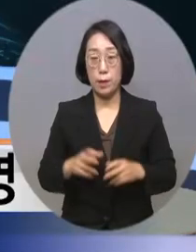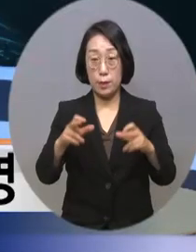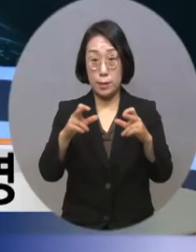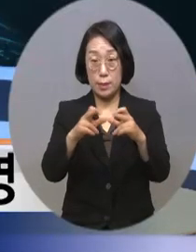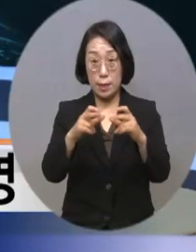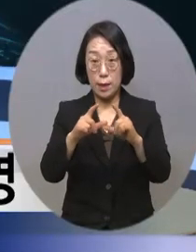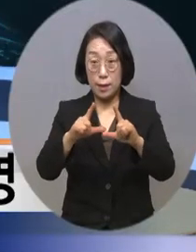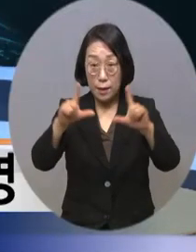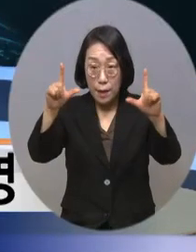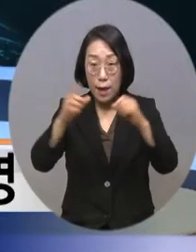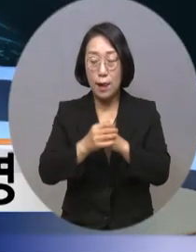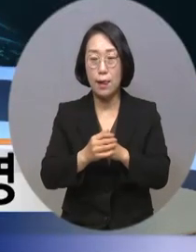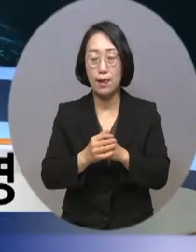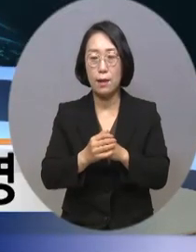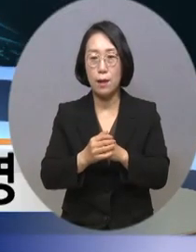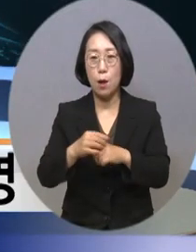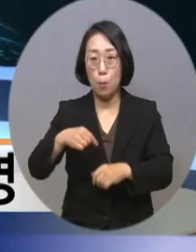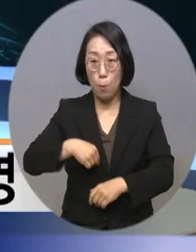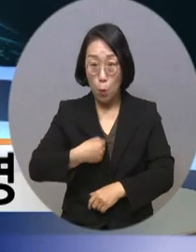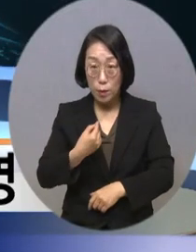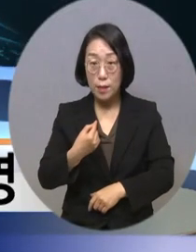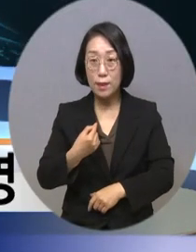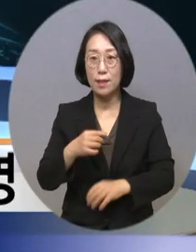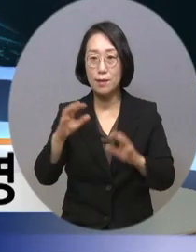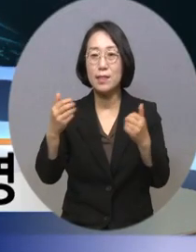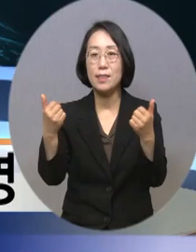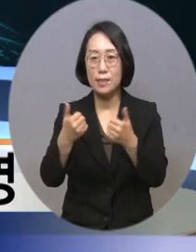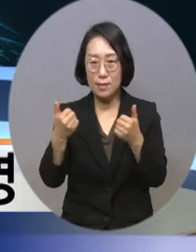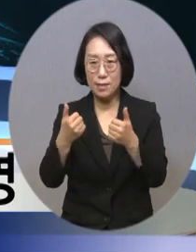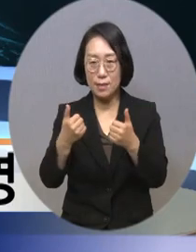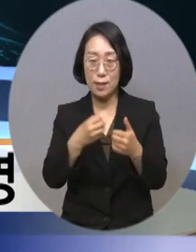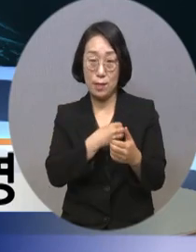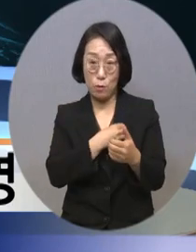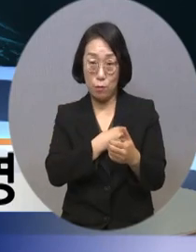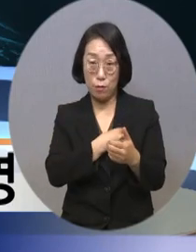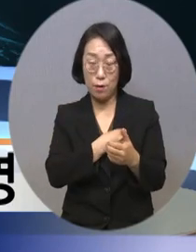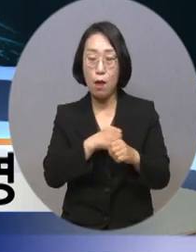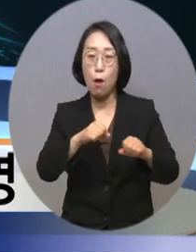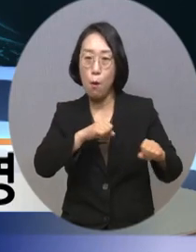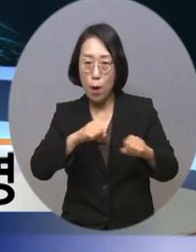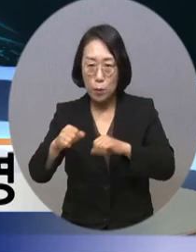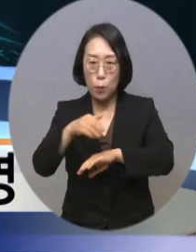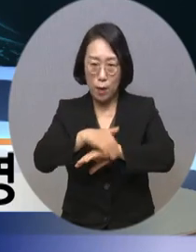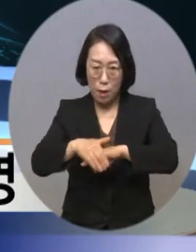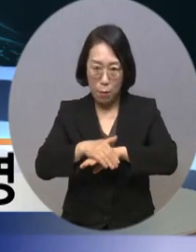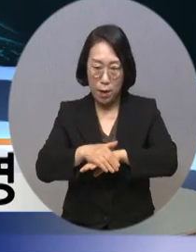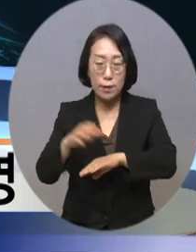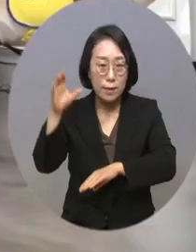장애인의 날을 맞아 장애인 당사자 의원들의 의정활동과 앞으로의 계획을 만나봅니다.